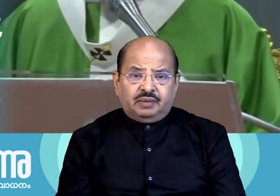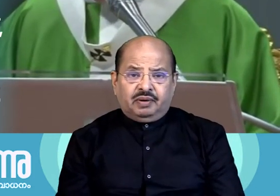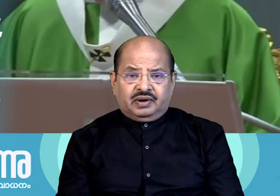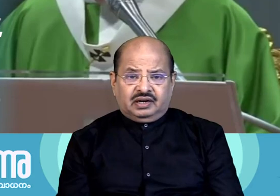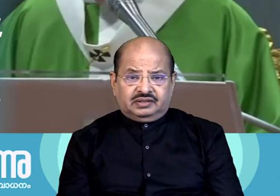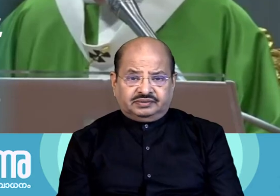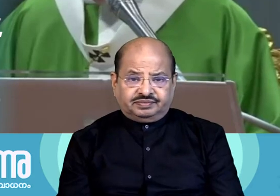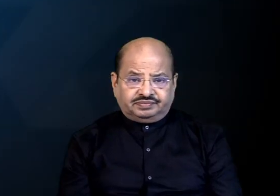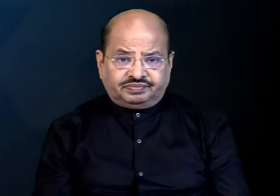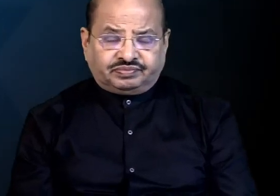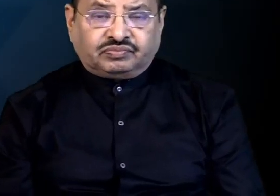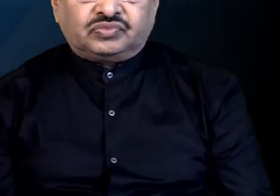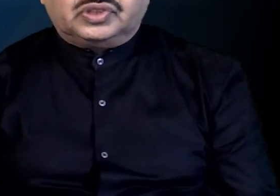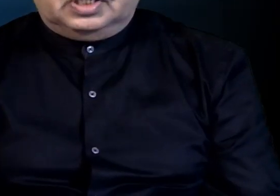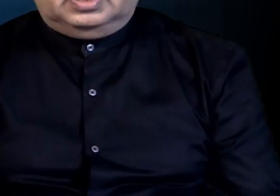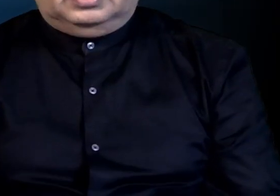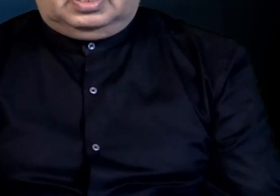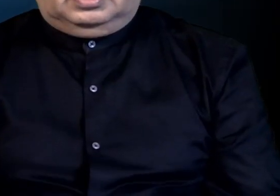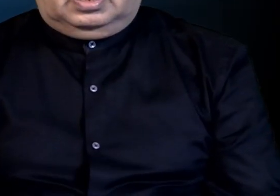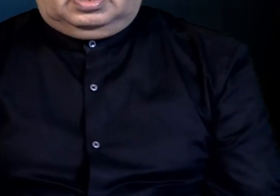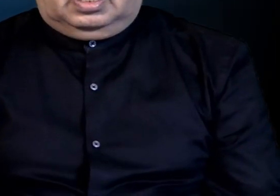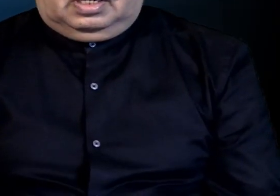യുവജനങ്ങളുടെ ചില അനുഭവങ്ങൾ,